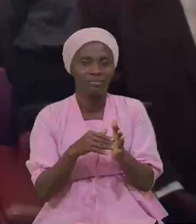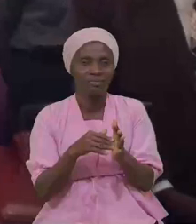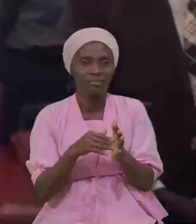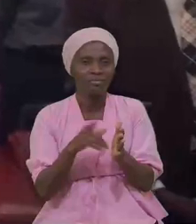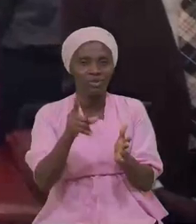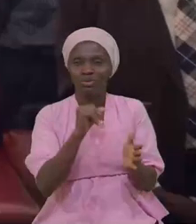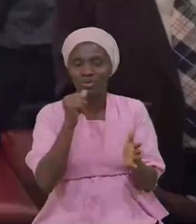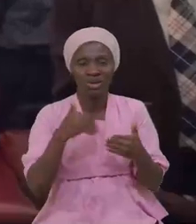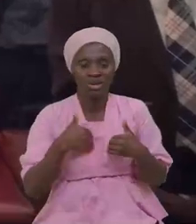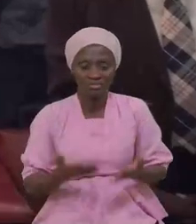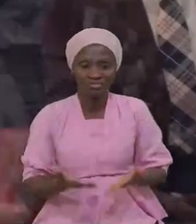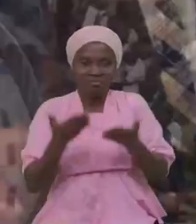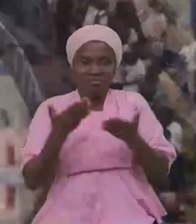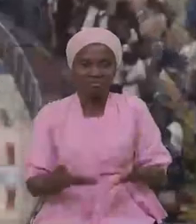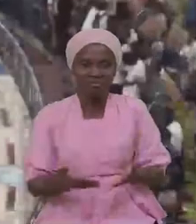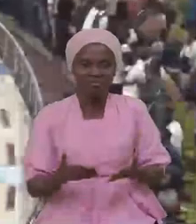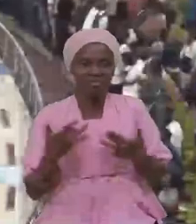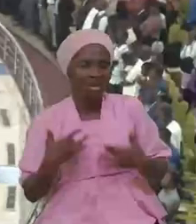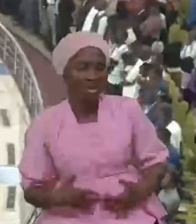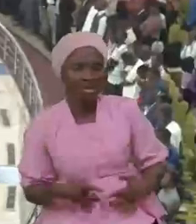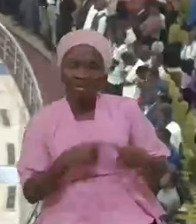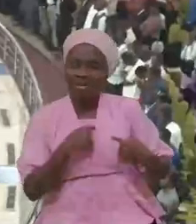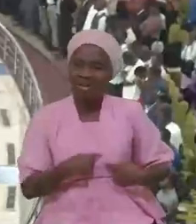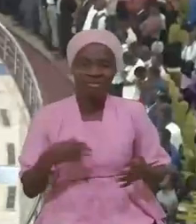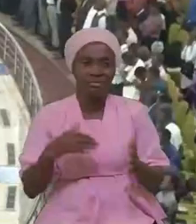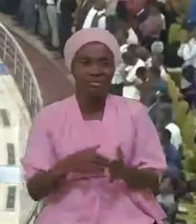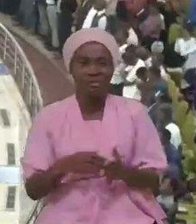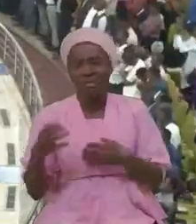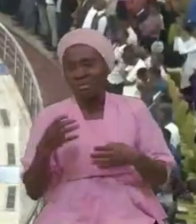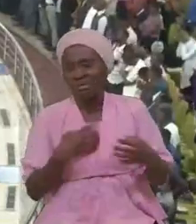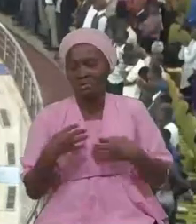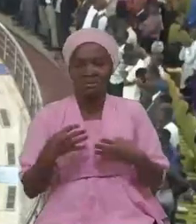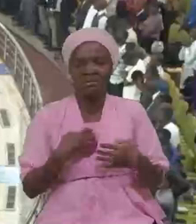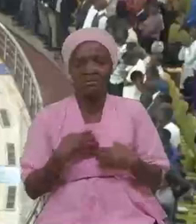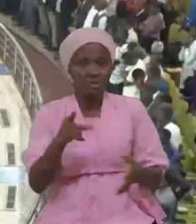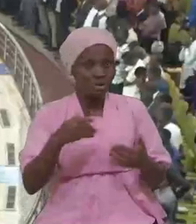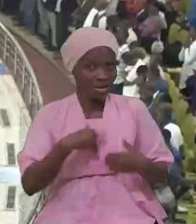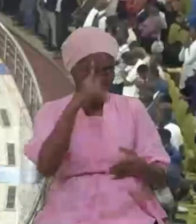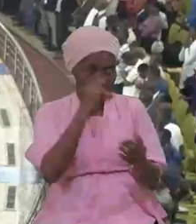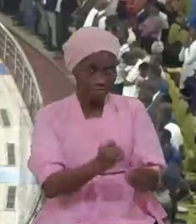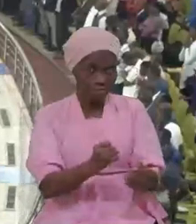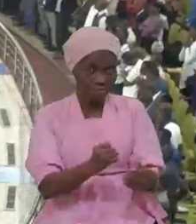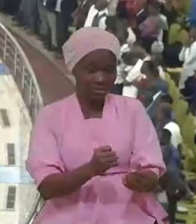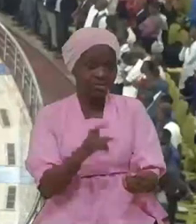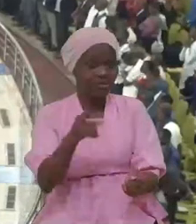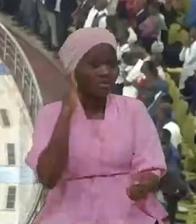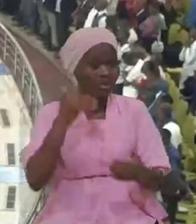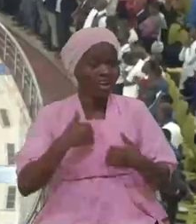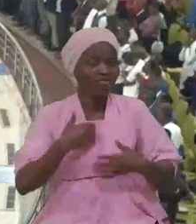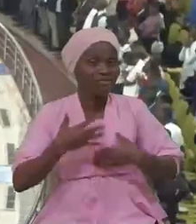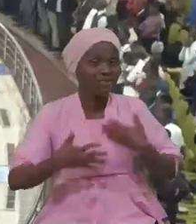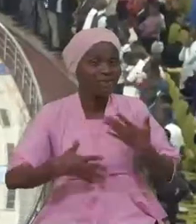Tu ne seras plus chagriné, tu ne seras plus plaintif, la foi. Avec la foi, tu auras la